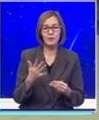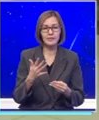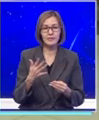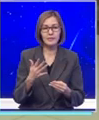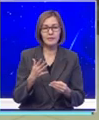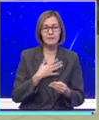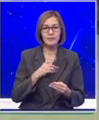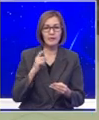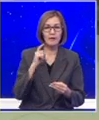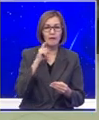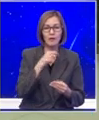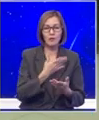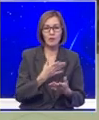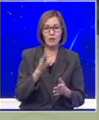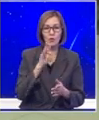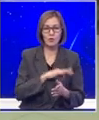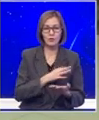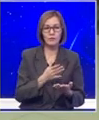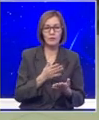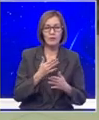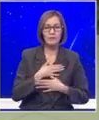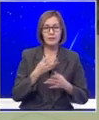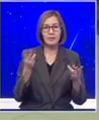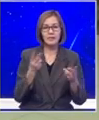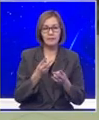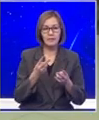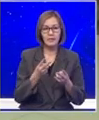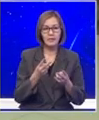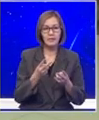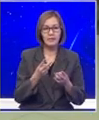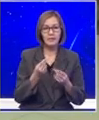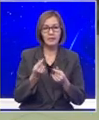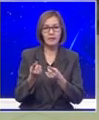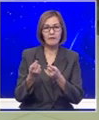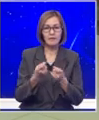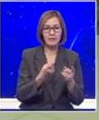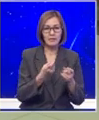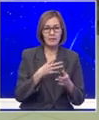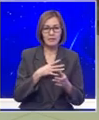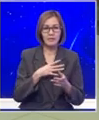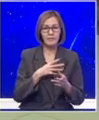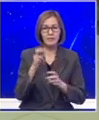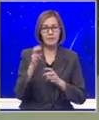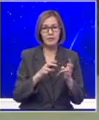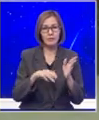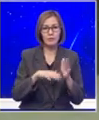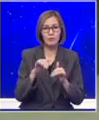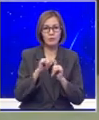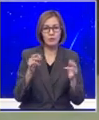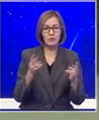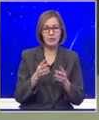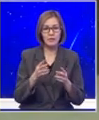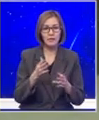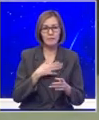облыстың экономикасына қосып отырғанымыз. Сондықтан бізге необходимо жаңағыдай инвесторларды тартып, мына промышленность көтеру. Өзіміздің